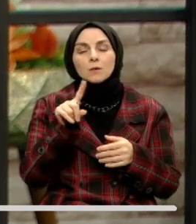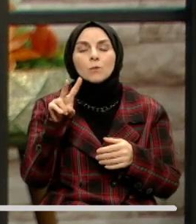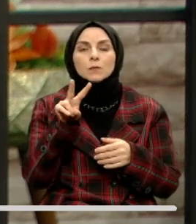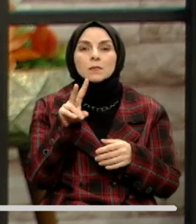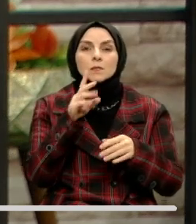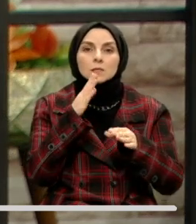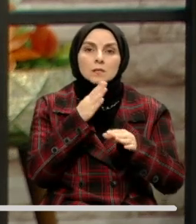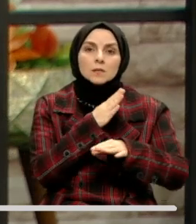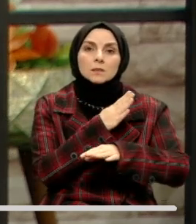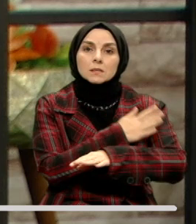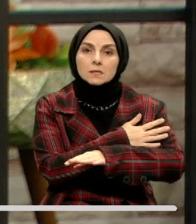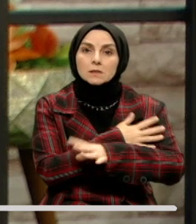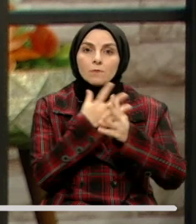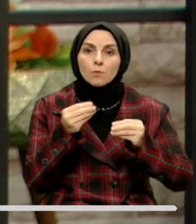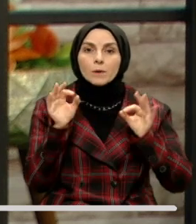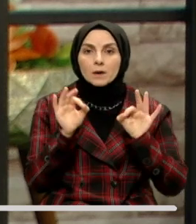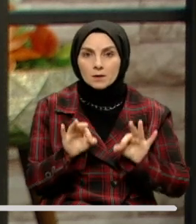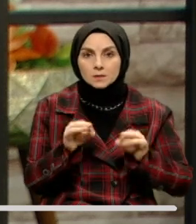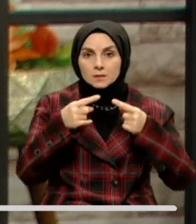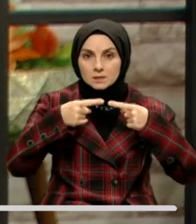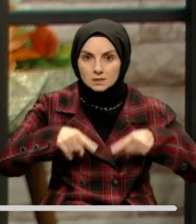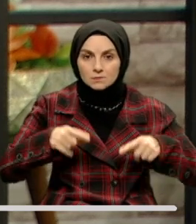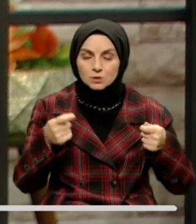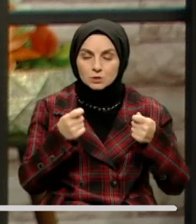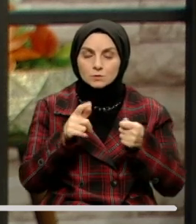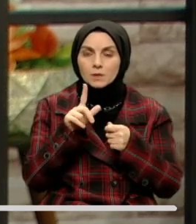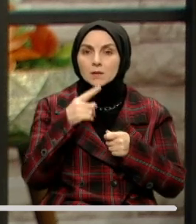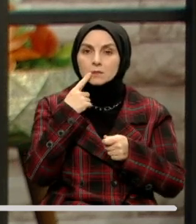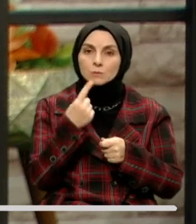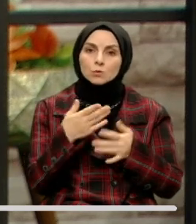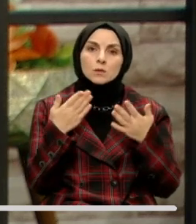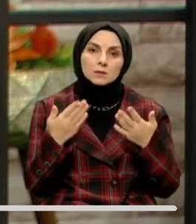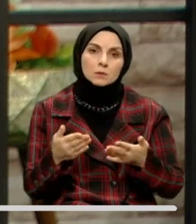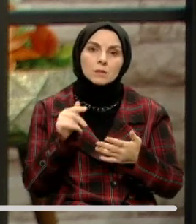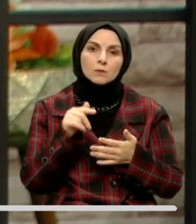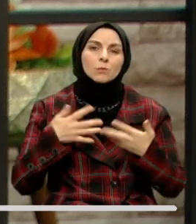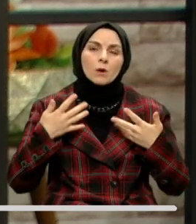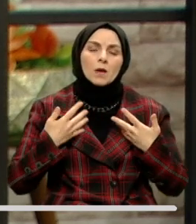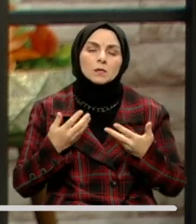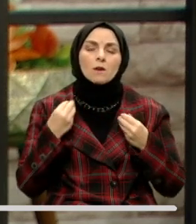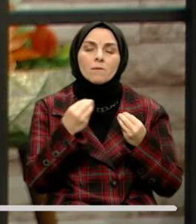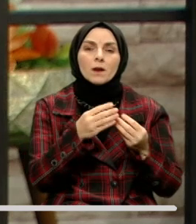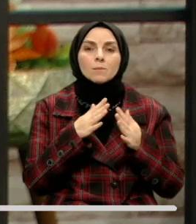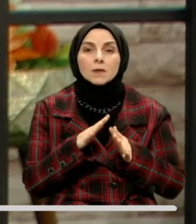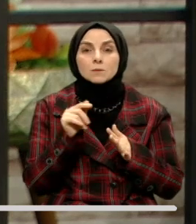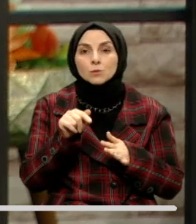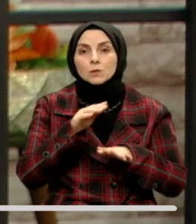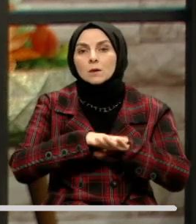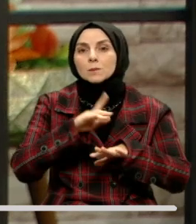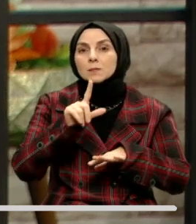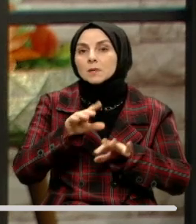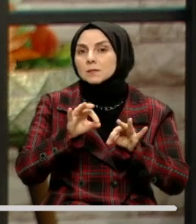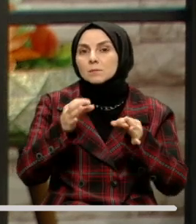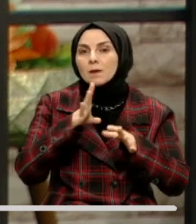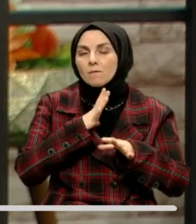sınıfsın, artık sınava çalışmalısın diyorsak tabii ki bu yeterli oranda motive edici bir şey olamaz. Burada yapılması